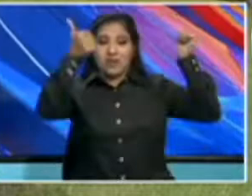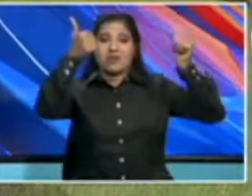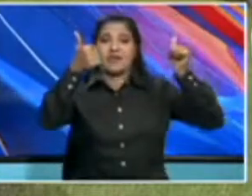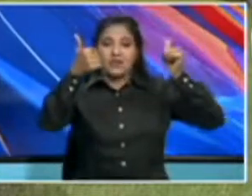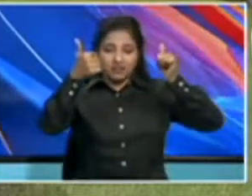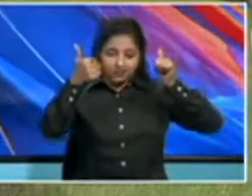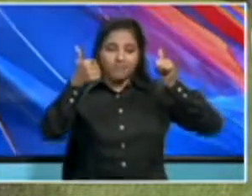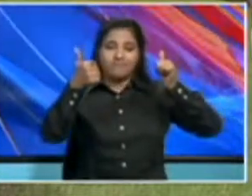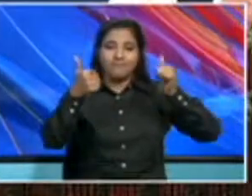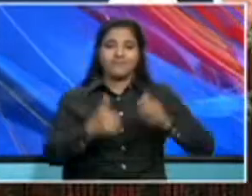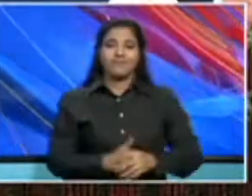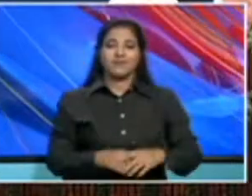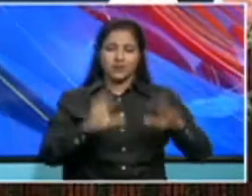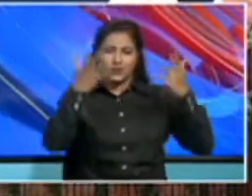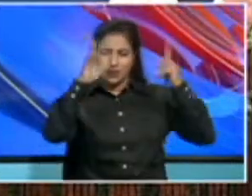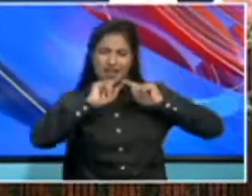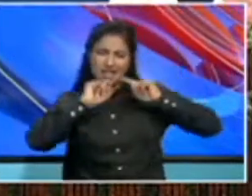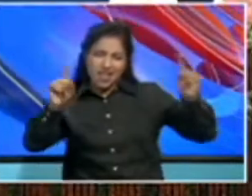इंडिया।